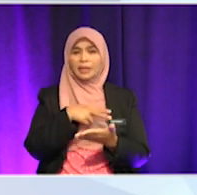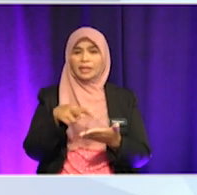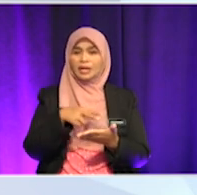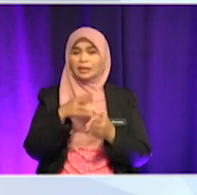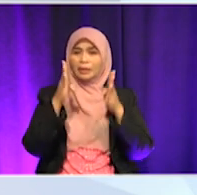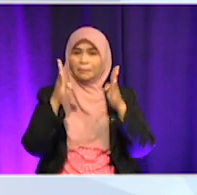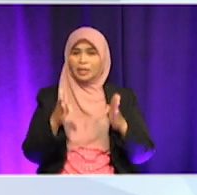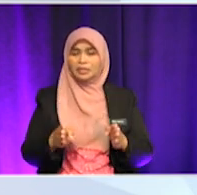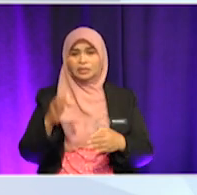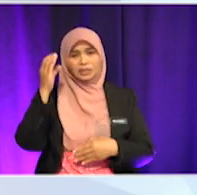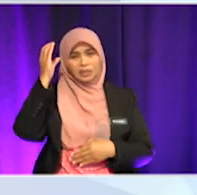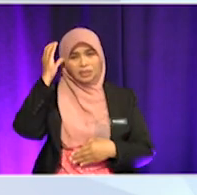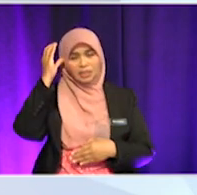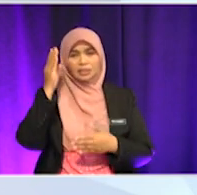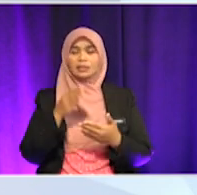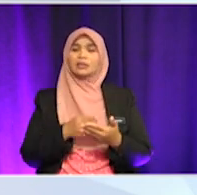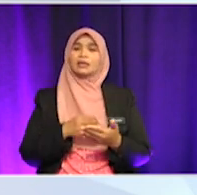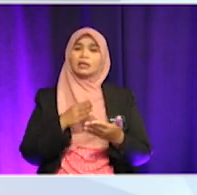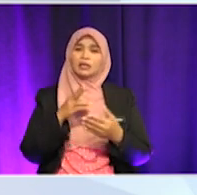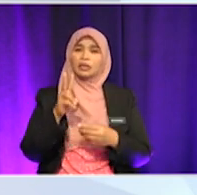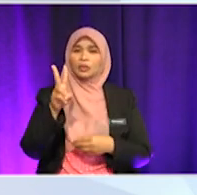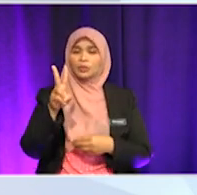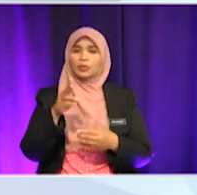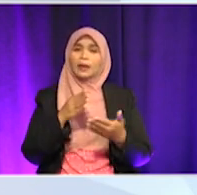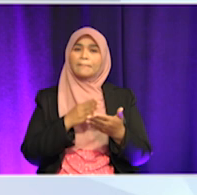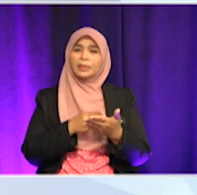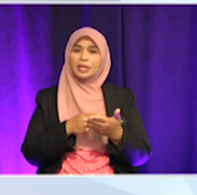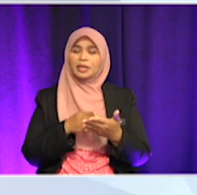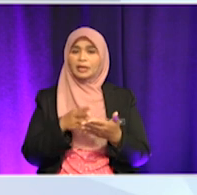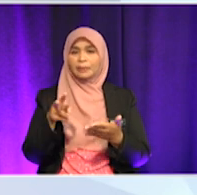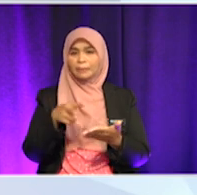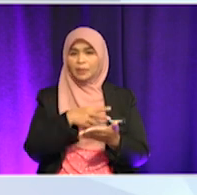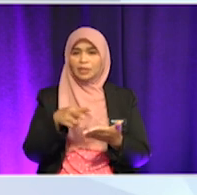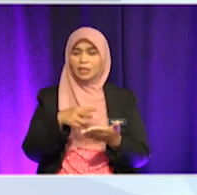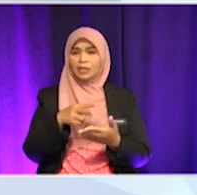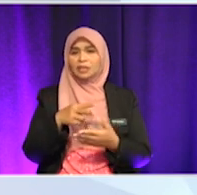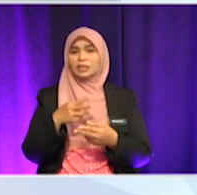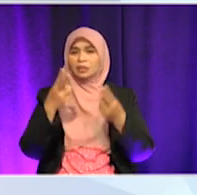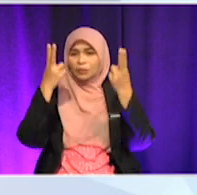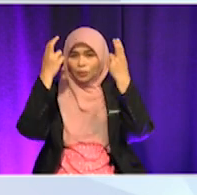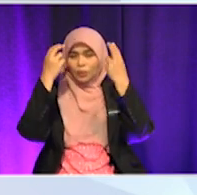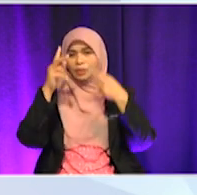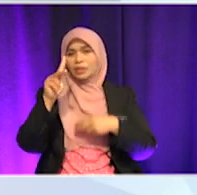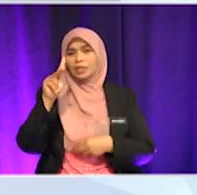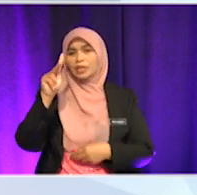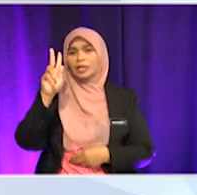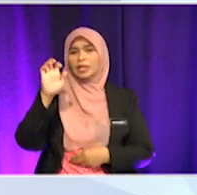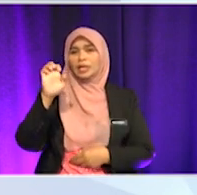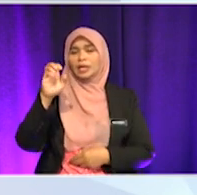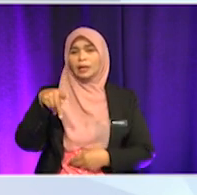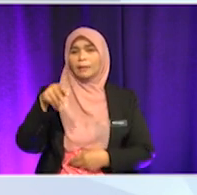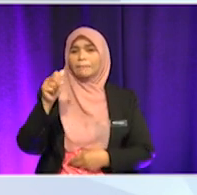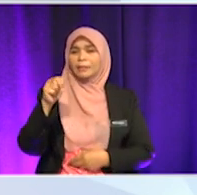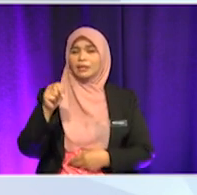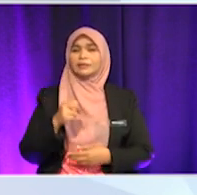Yang kedua, bilangan penari tarian kuda kepang. Dan yang ketiga, bilangan penari India dan Melayu. Boleh